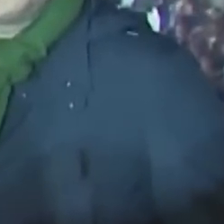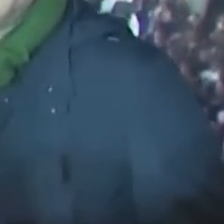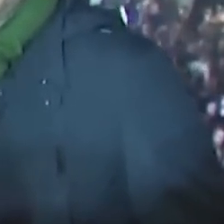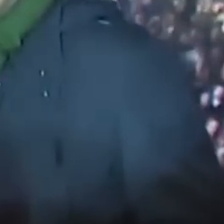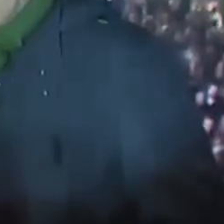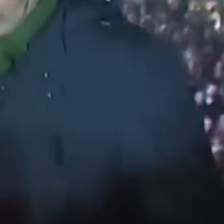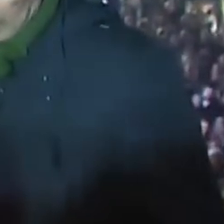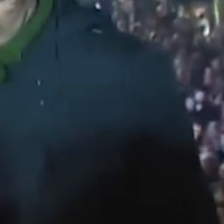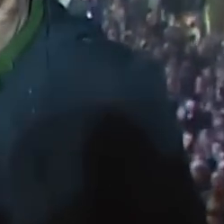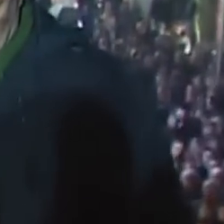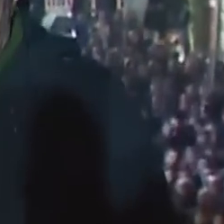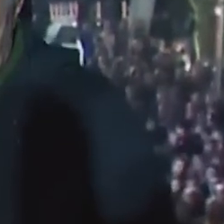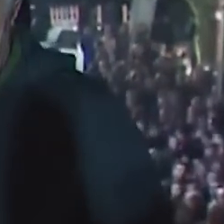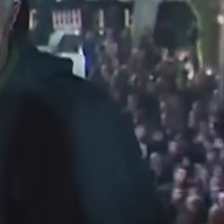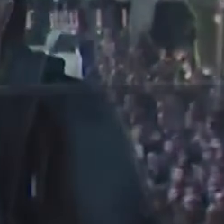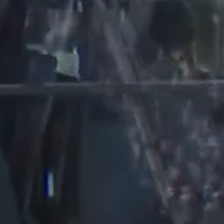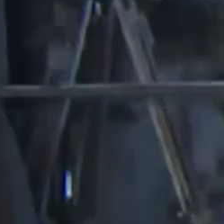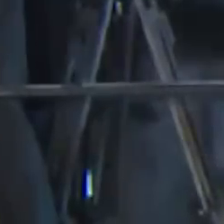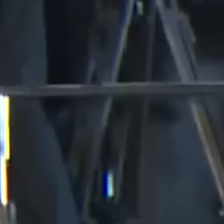uzaktan seni düşünür